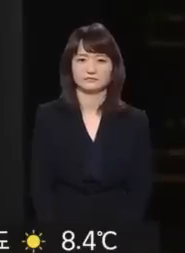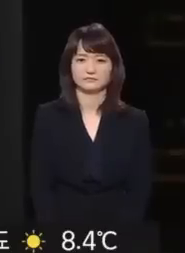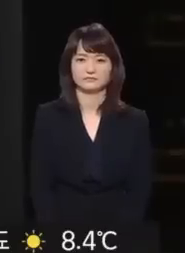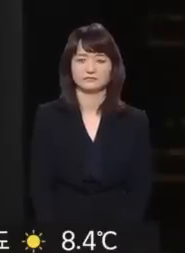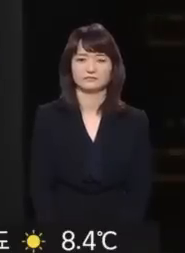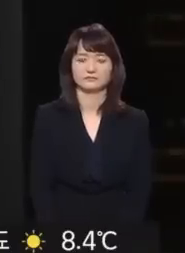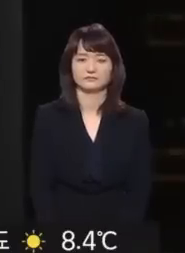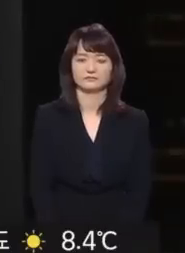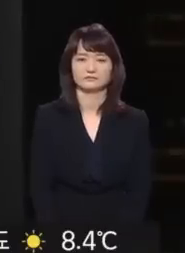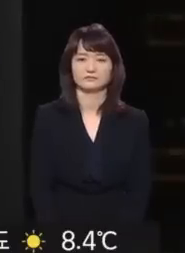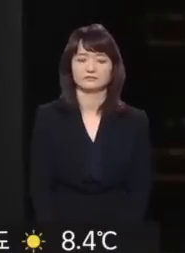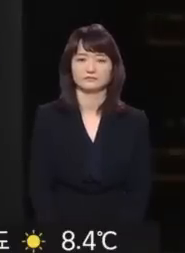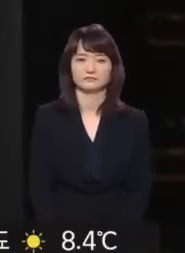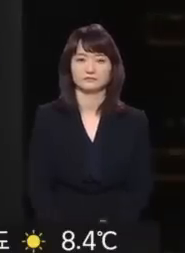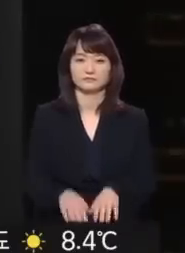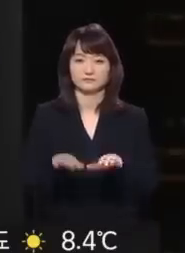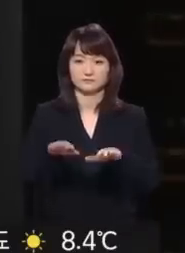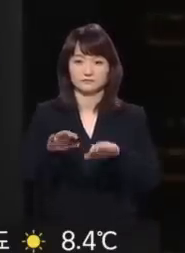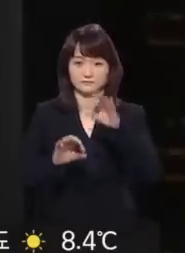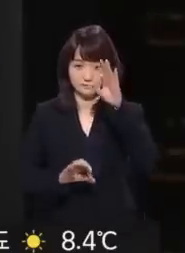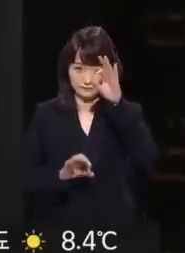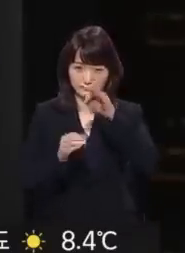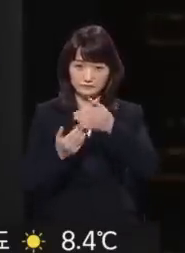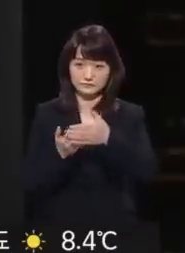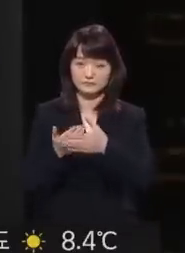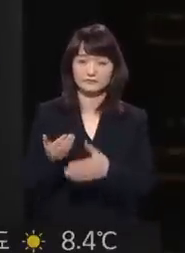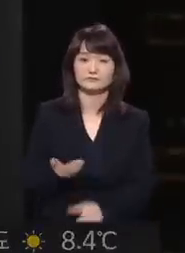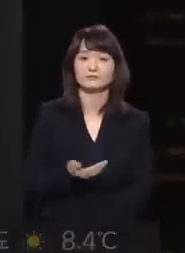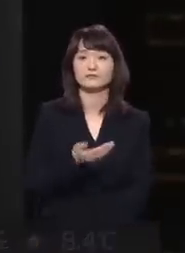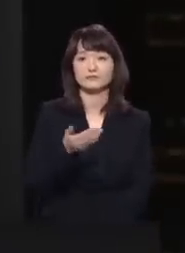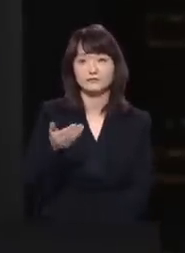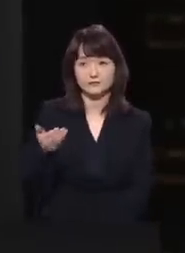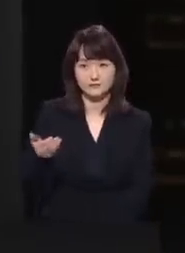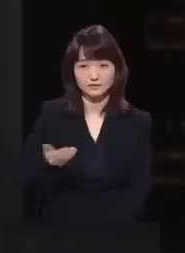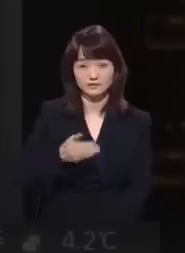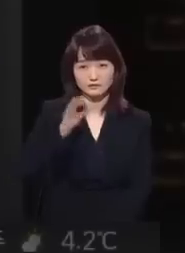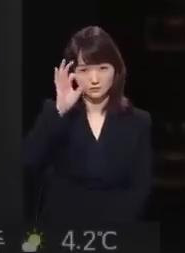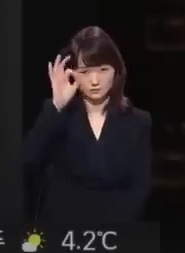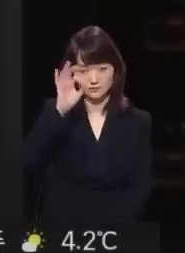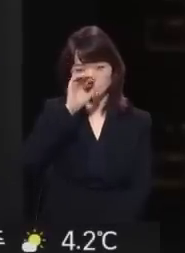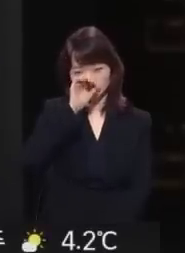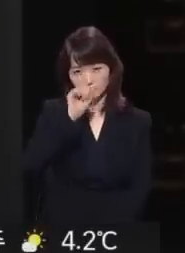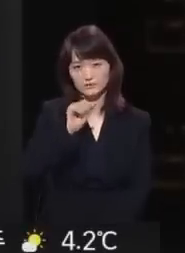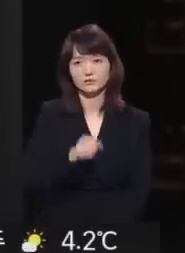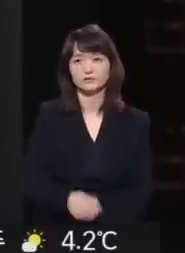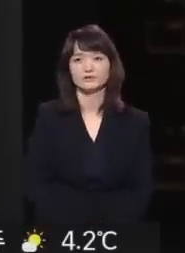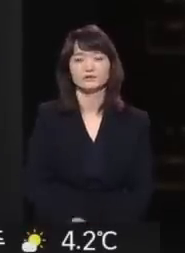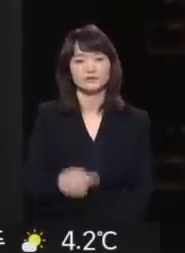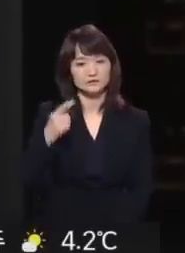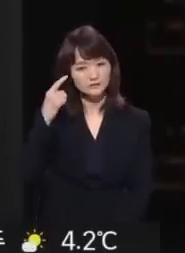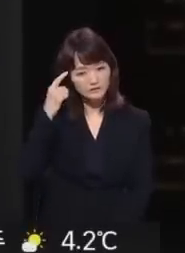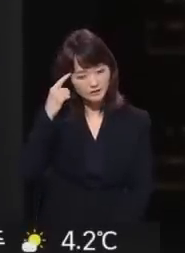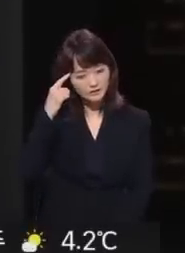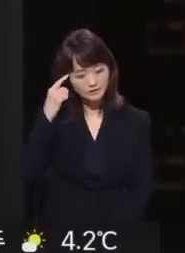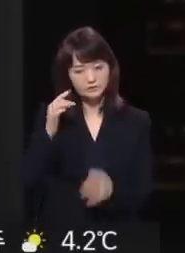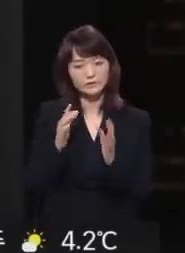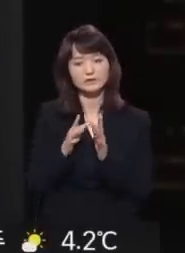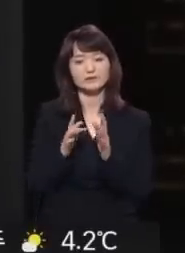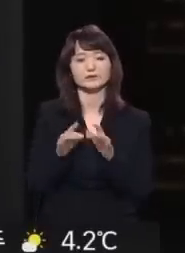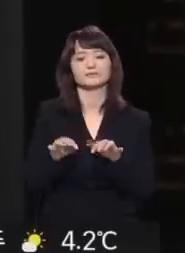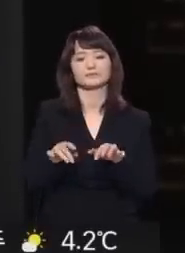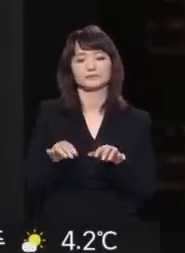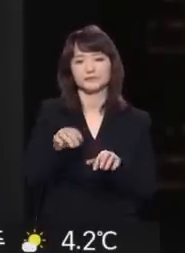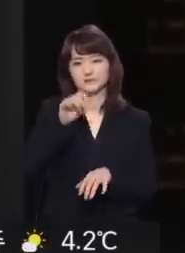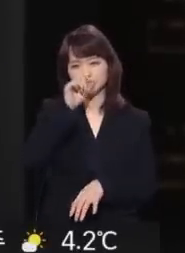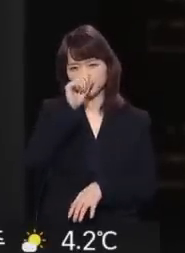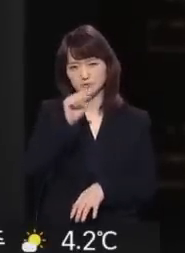자 이번 어 사건은 말이죠 우리 가족 여러분들 좀 많이 좀 보셨으면 좋겠어요 좀 의견도 내주셨으면 좋겠고 정말